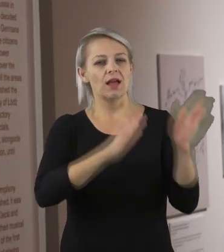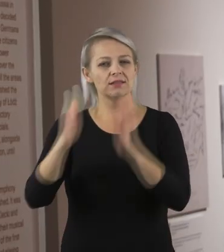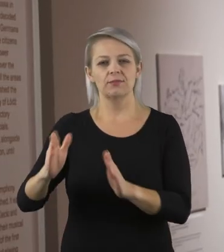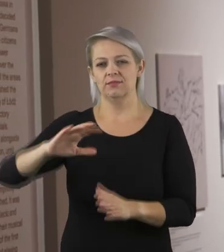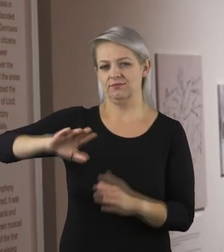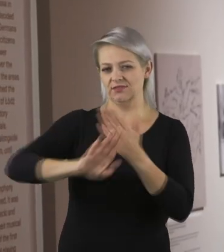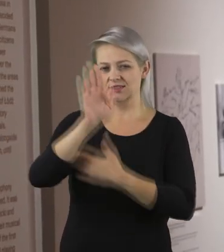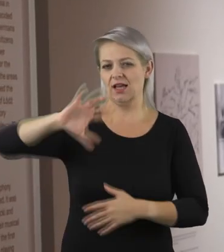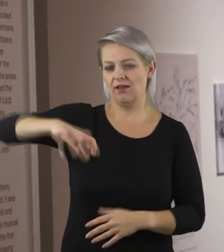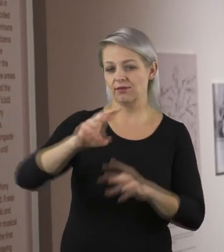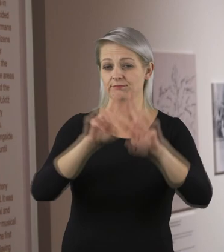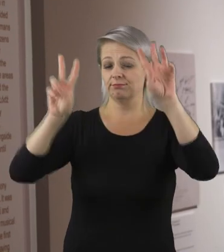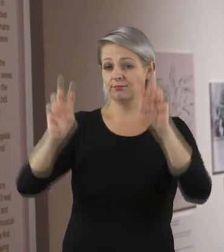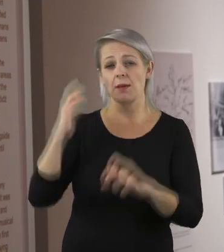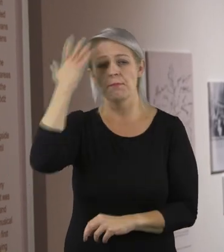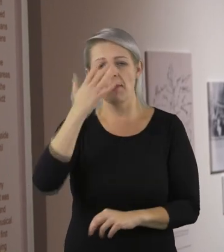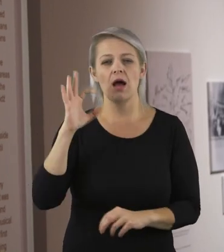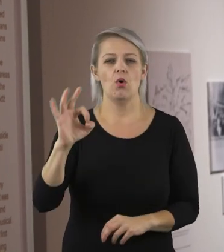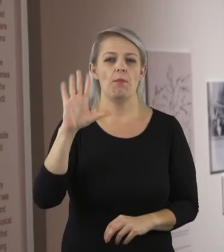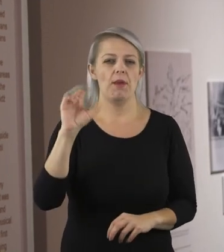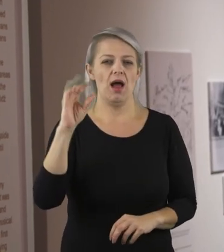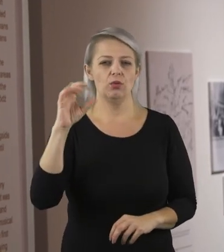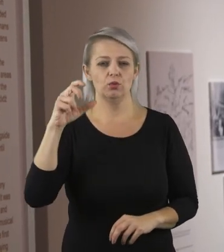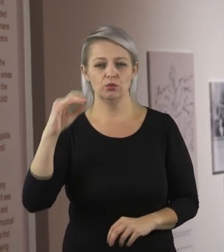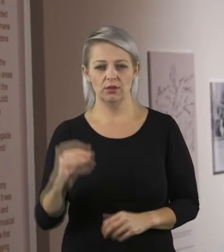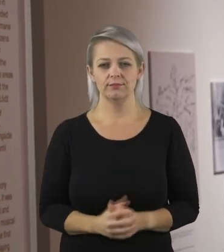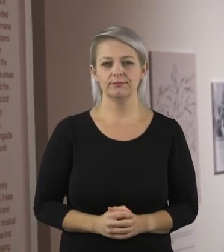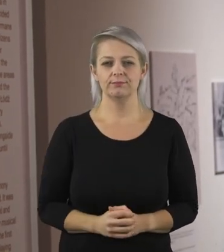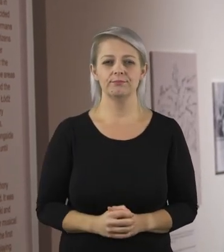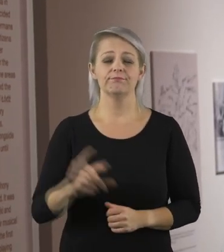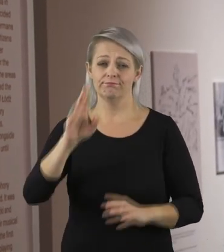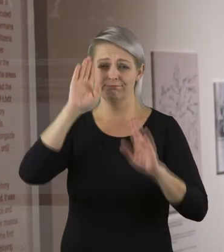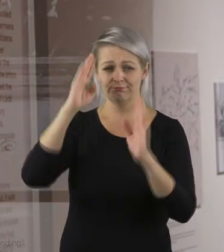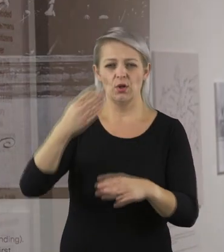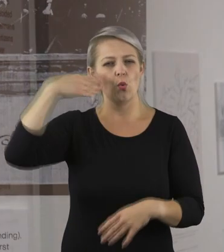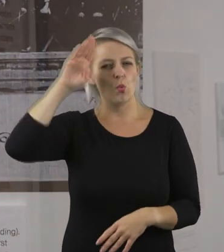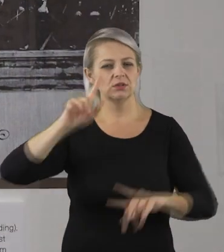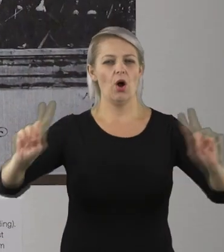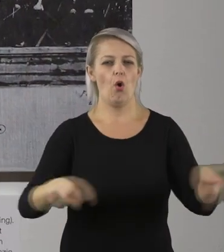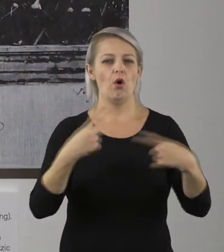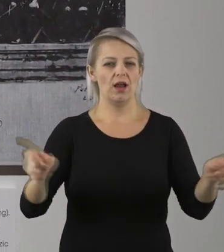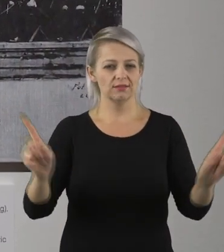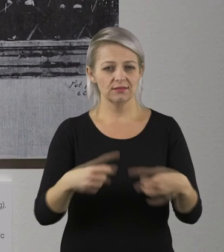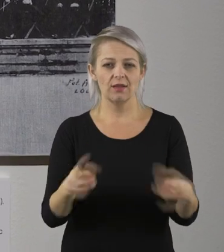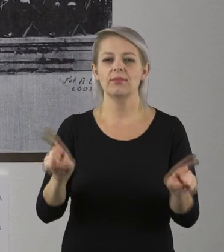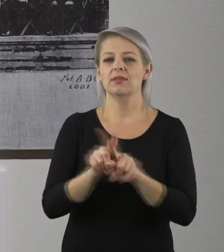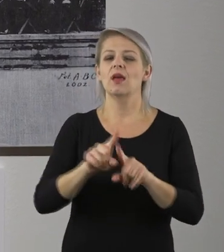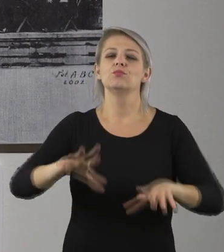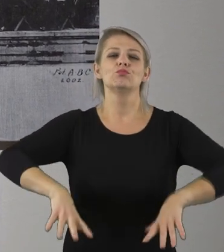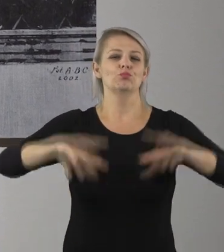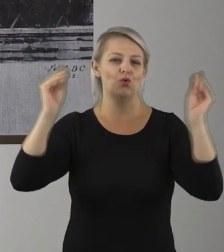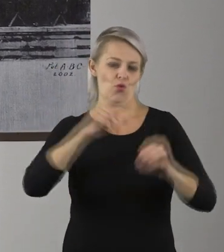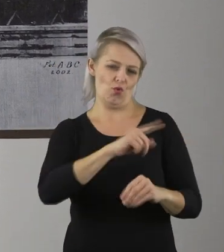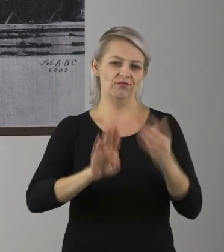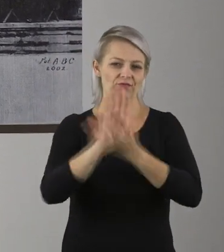Kolejna sekcja wystawy, zatytułowana Marzenie o batucie, poświęcona jest Łódzkiej Orkiestrze